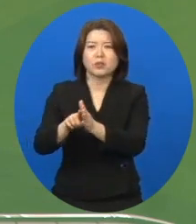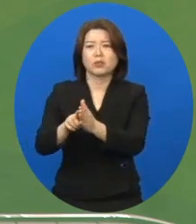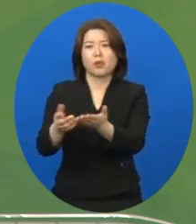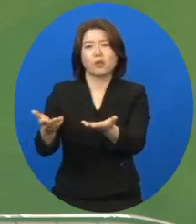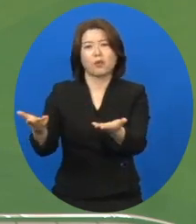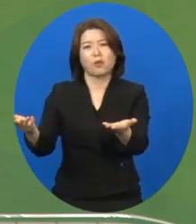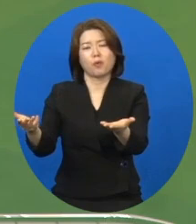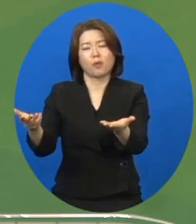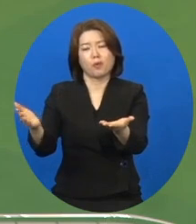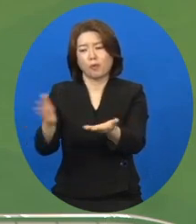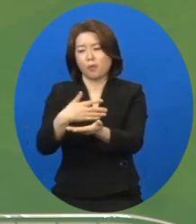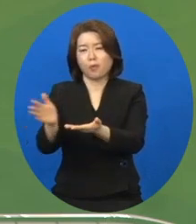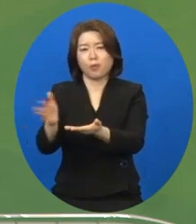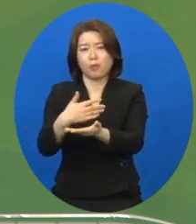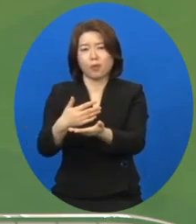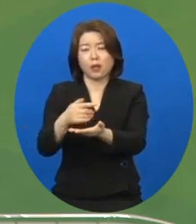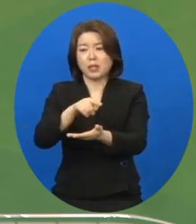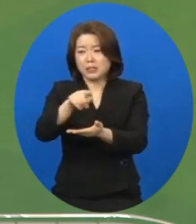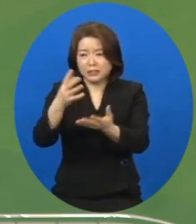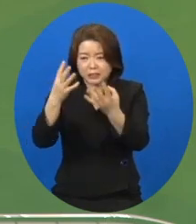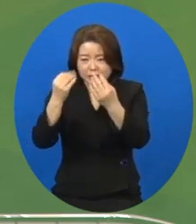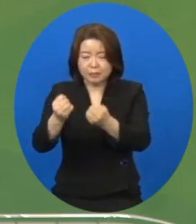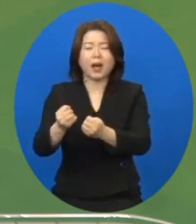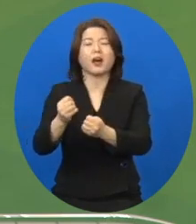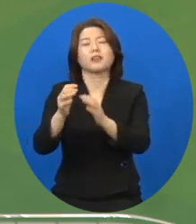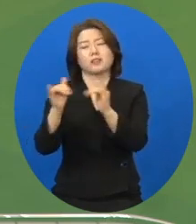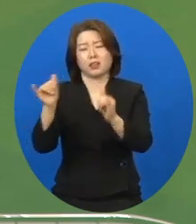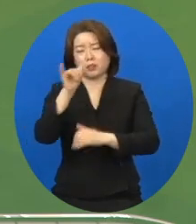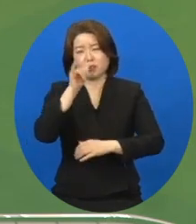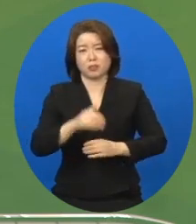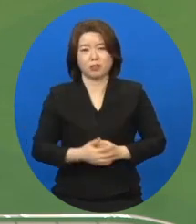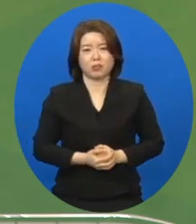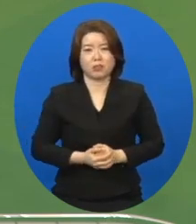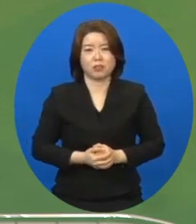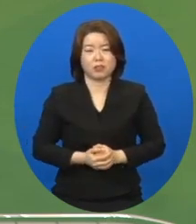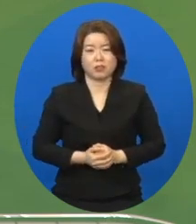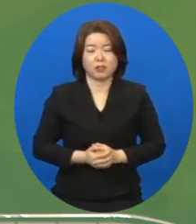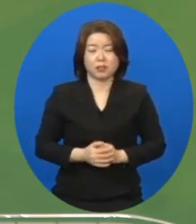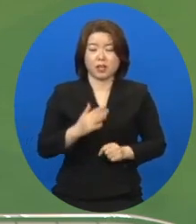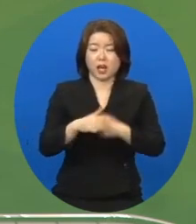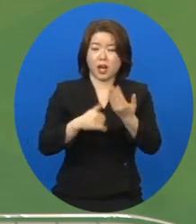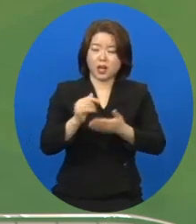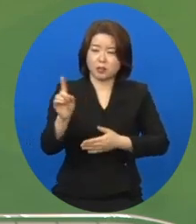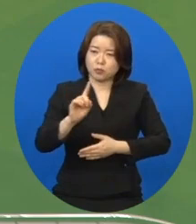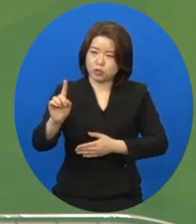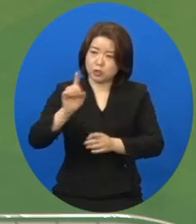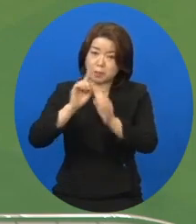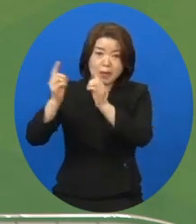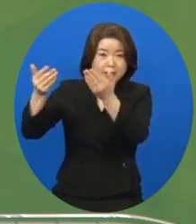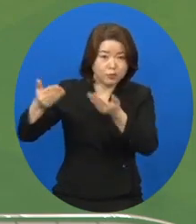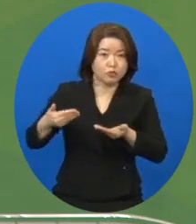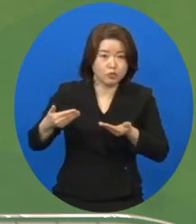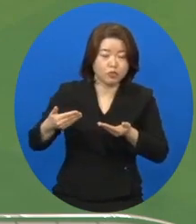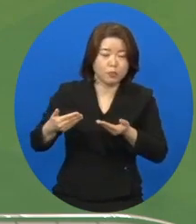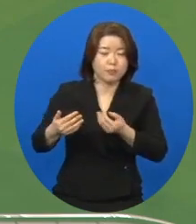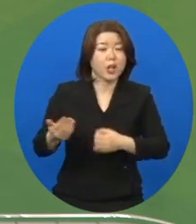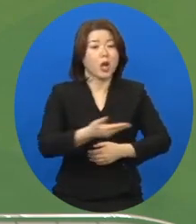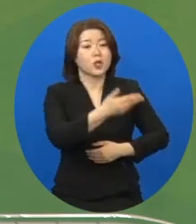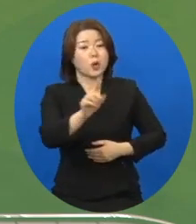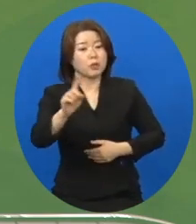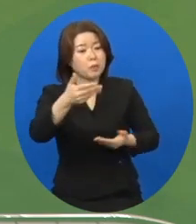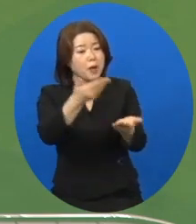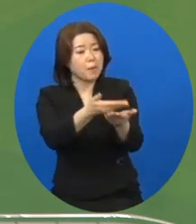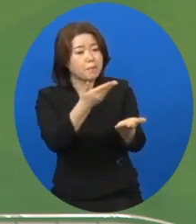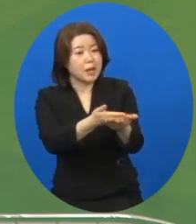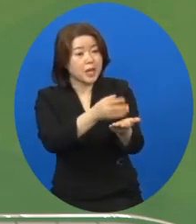너무 많아요. 여러분은 하나님께서 뭘 말씀하시든지, 하나님께서 여러분에게 뭘